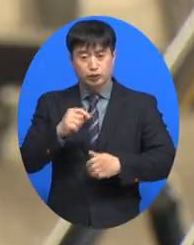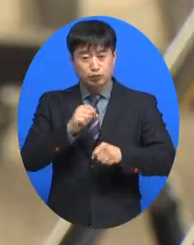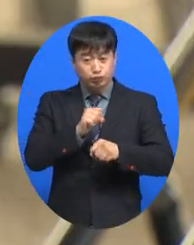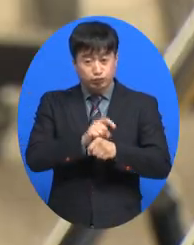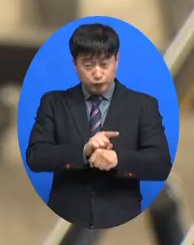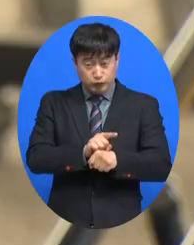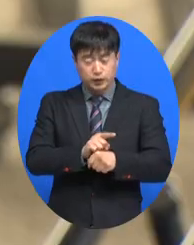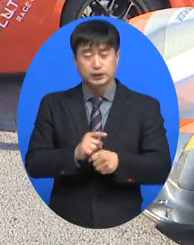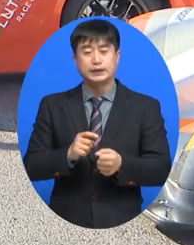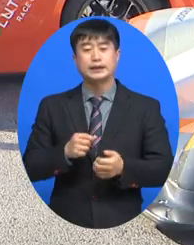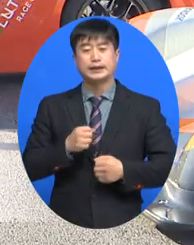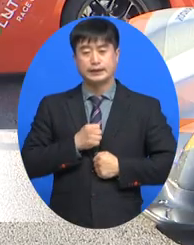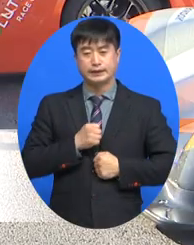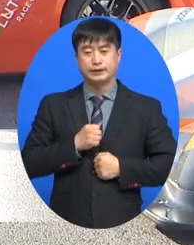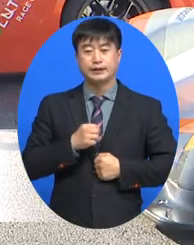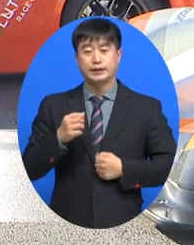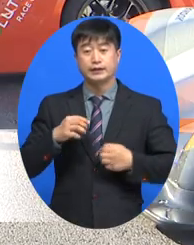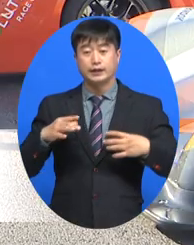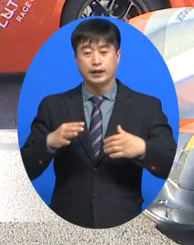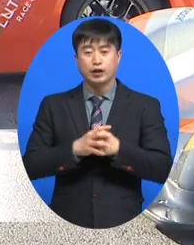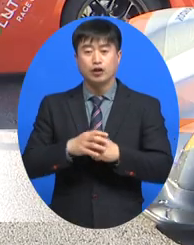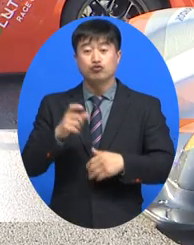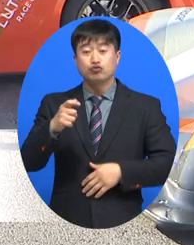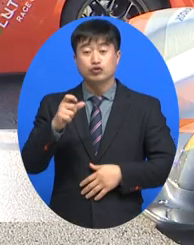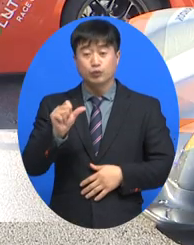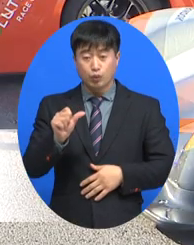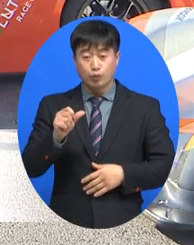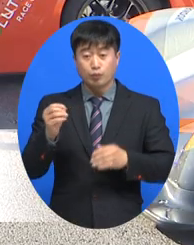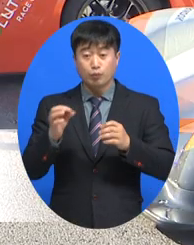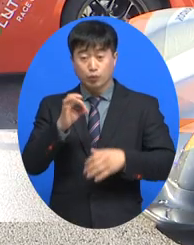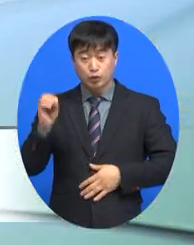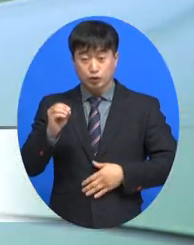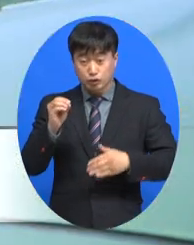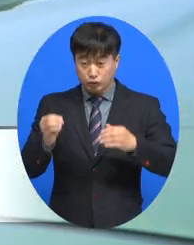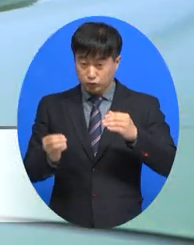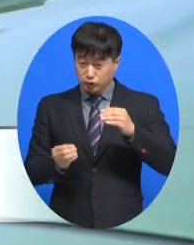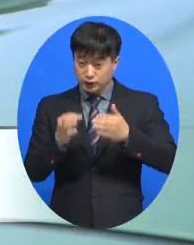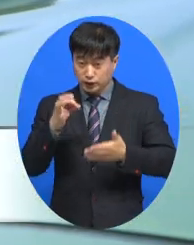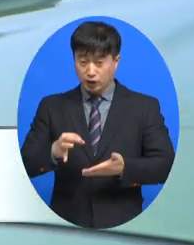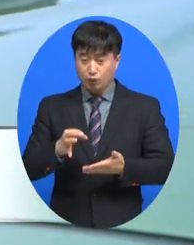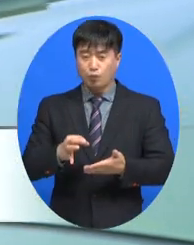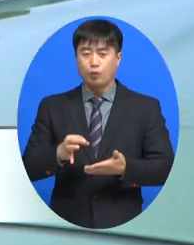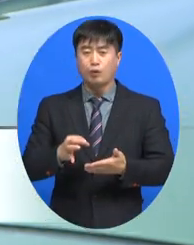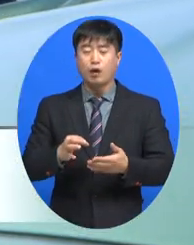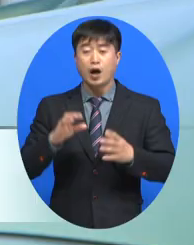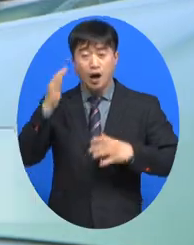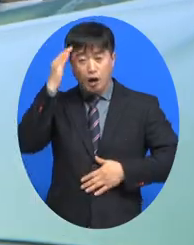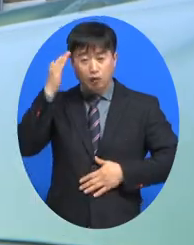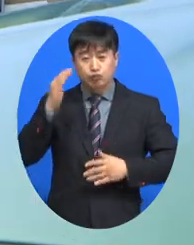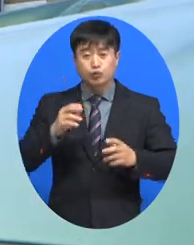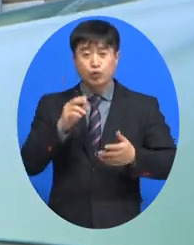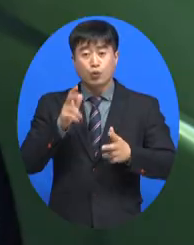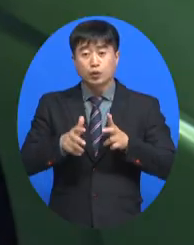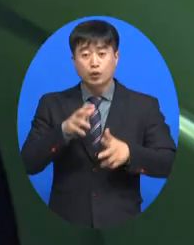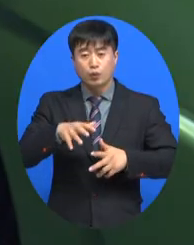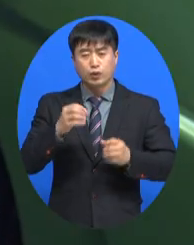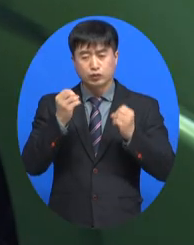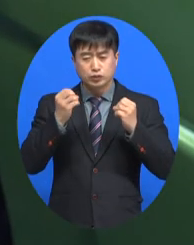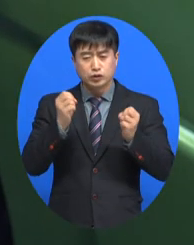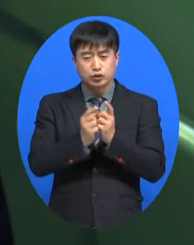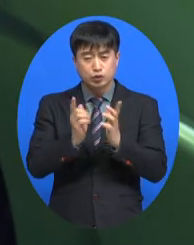안전성을 자랑합니다. 가격은 최대 65%나 저렴하면서도 국내 공장에서 직접 생산하는 신부품이기